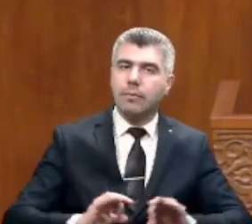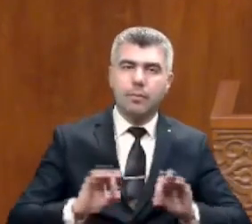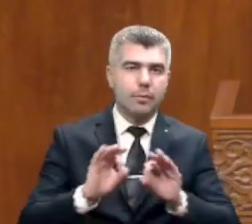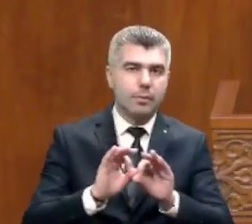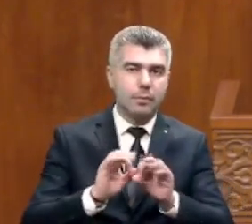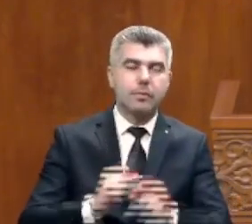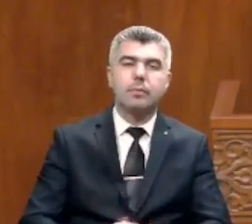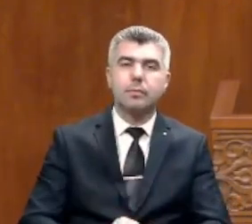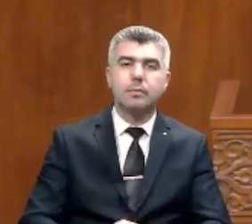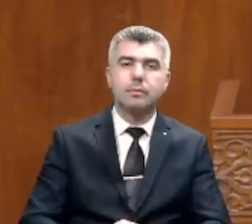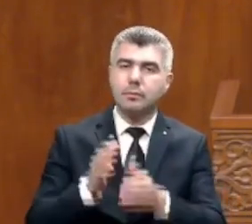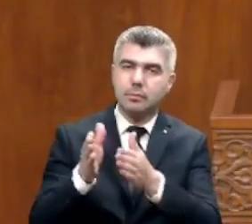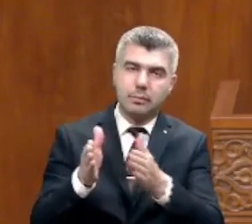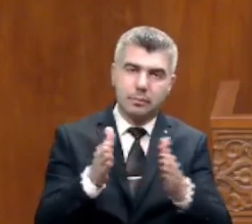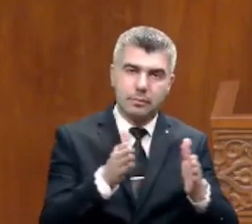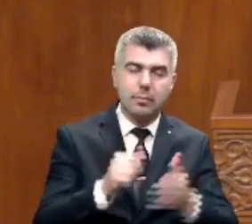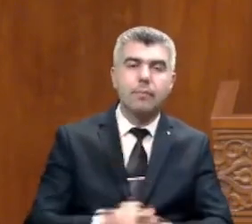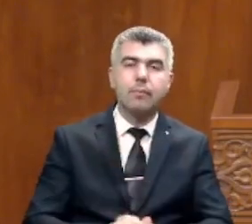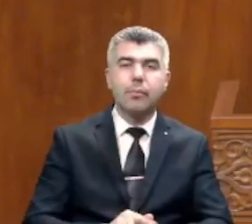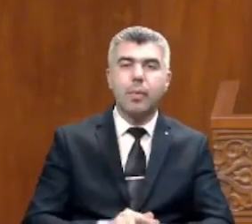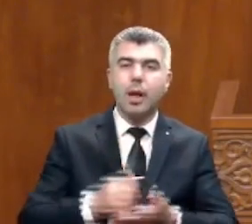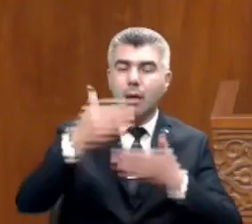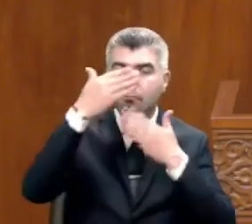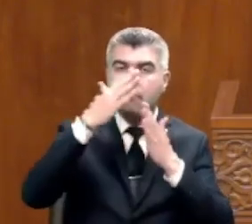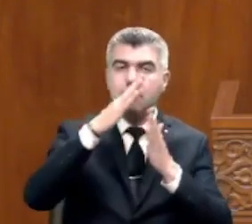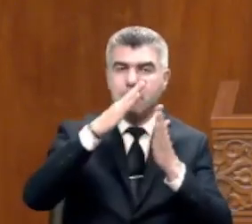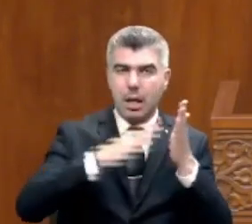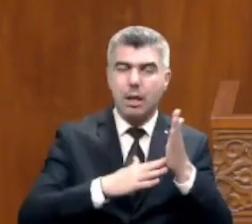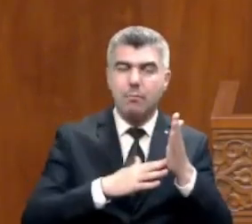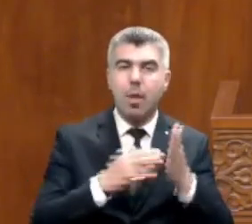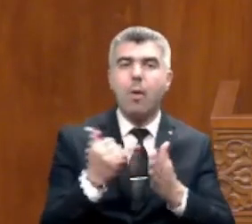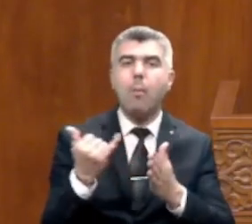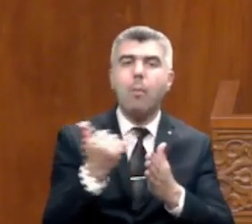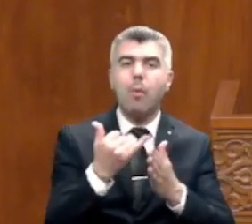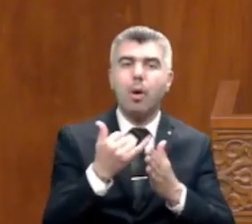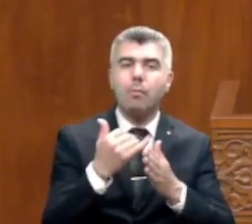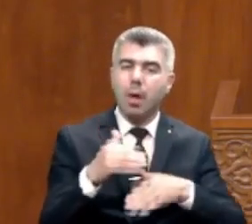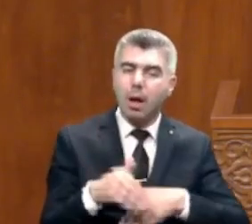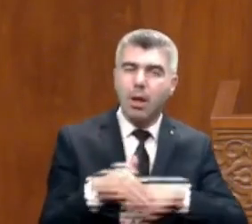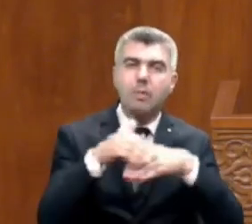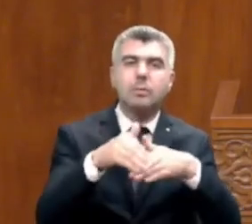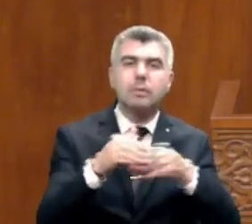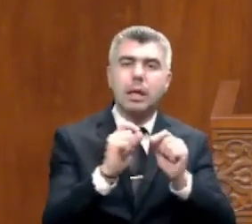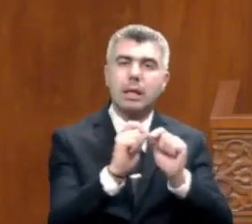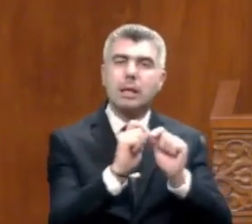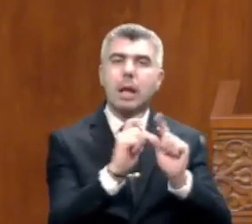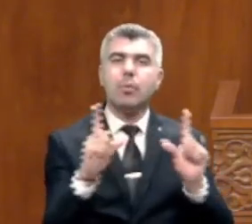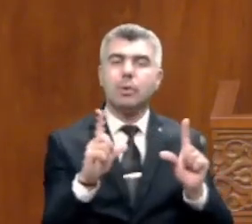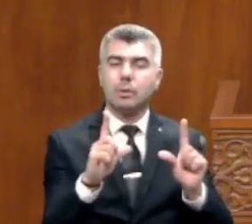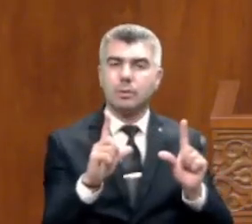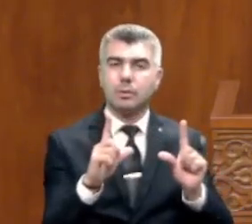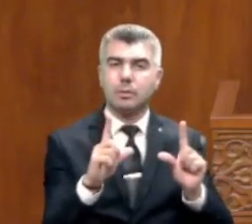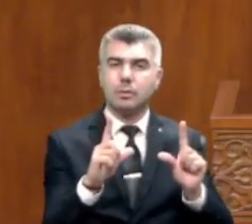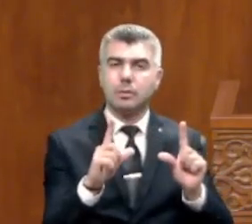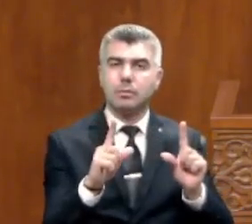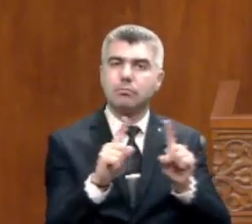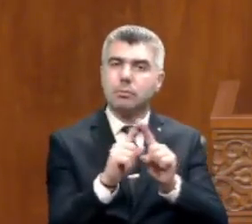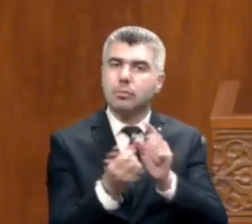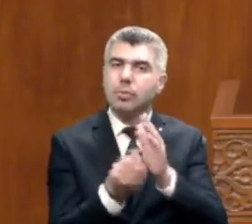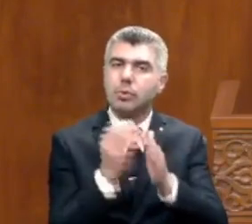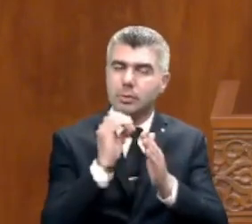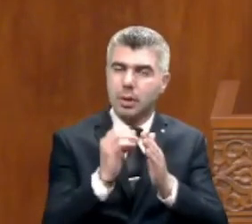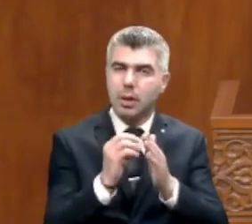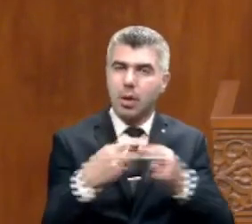واذا كانت بلادنا قد قطعت اشواط مهمه في ارساء نموذج يعني تشريع